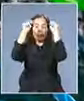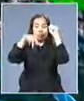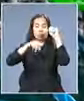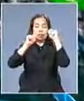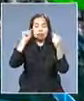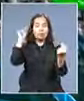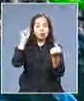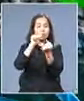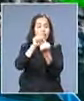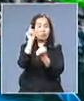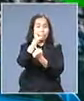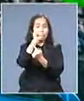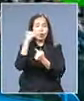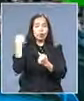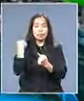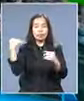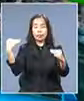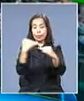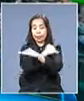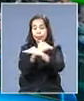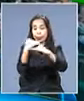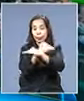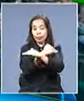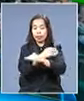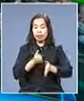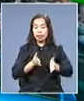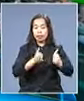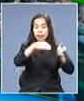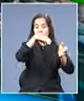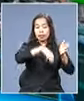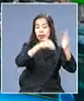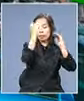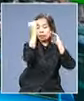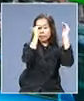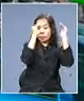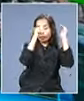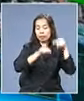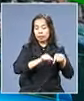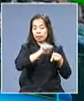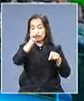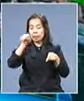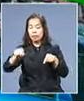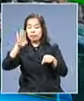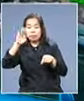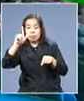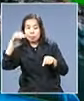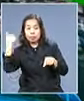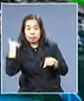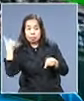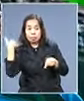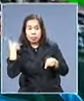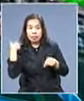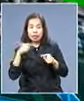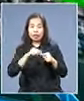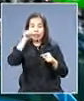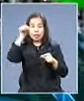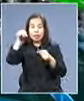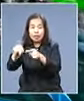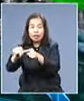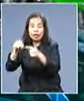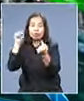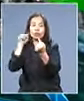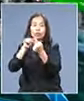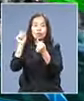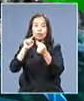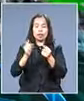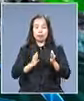ท่านผู้ชมดูครับจากบริเวณของถนนราชดำเนินกลางนะครับมาที่แยกผ่านฟ้าถนนจะถูกฉีกออกเป็น3ทางนะครับโดยที่ท่านผู้ชมนั้นจะต้